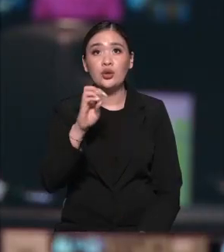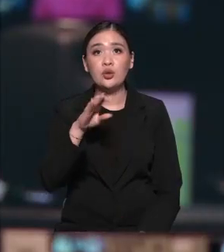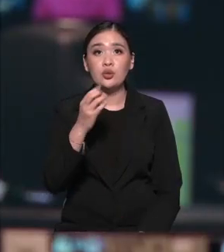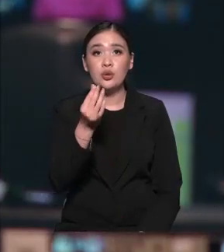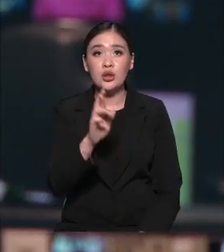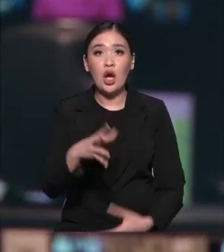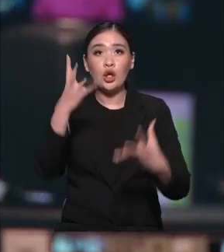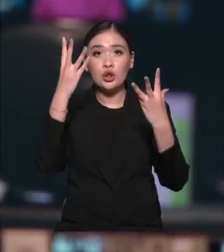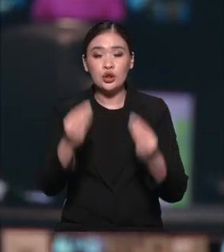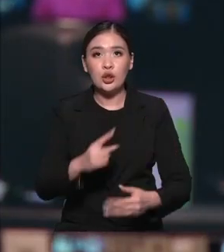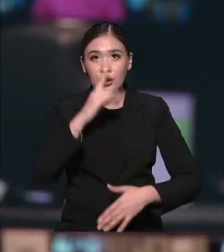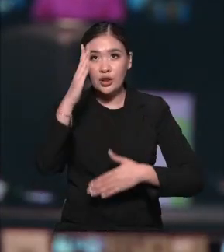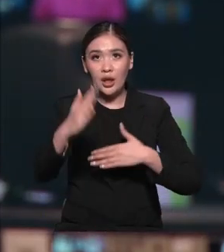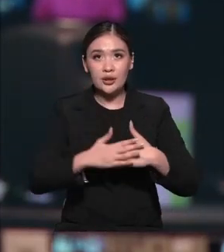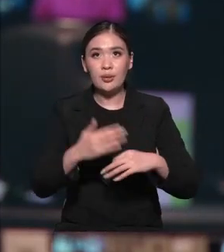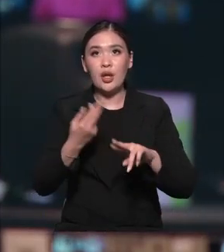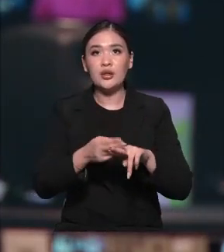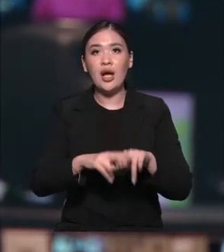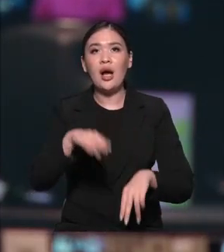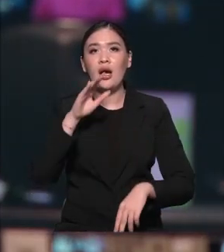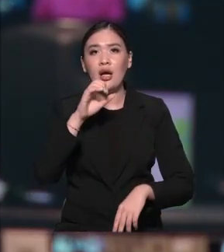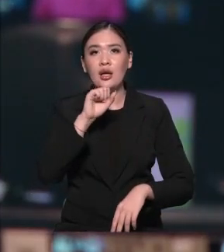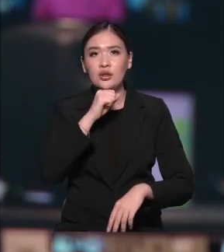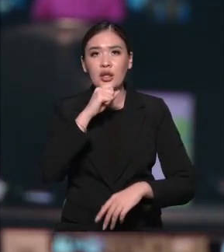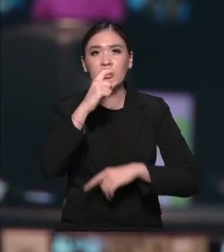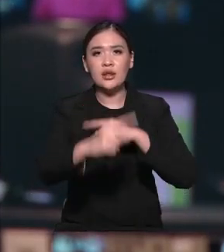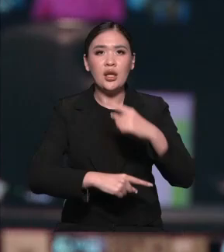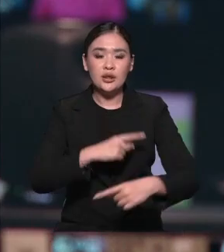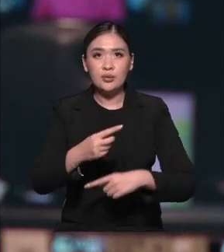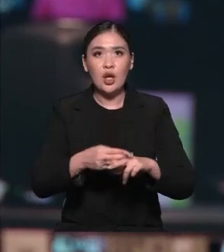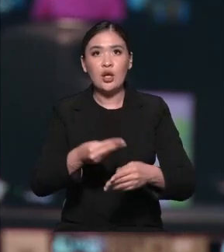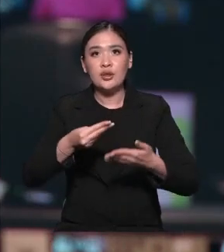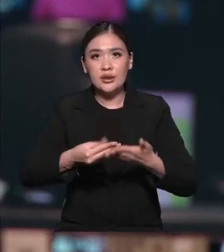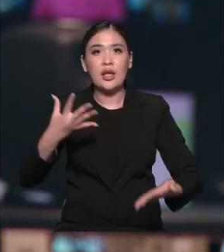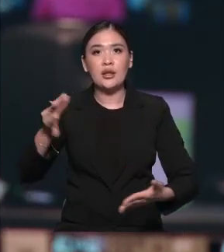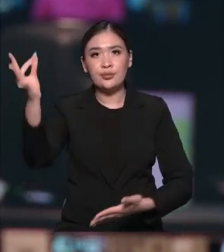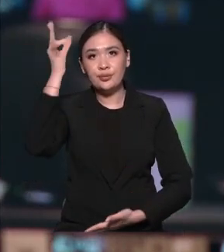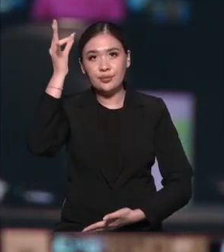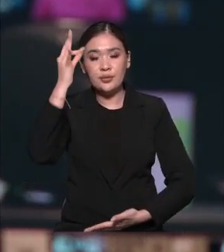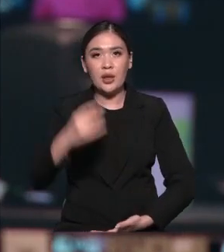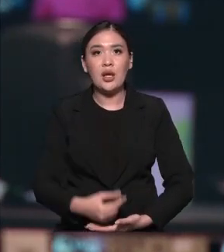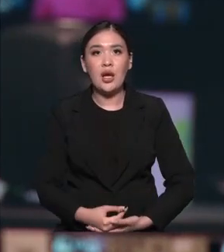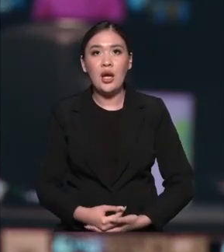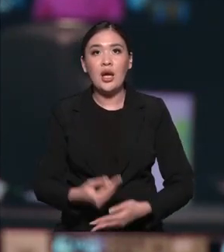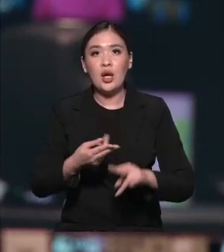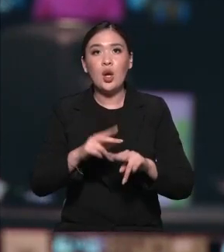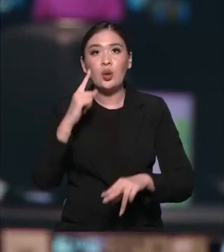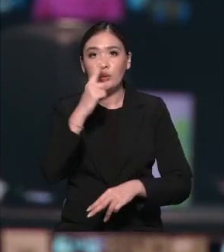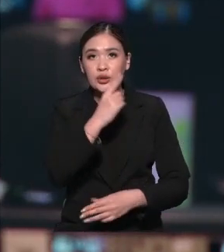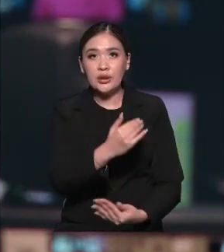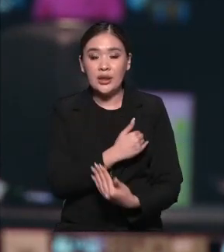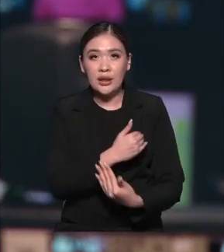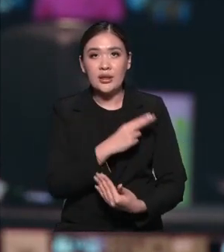Конституция күні жақындап келеді. Соған ата заңымыздың басты қағидаттары мен құндылықтарын еске түсірек. Конституцияның